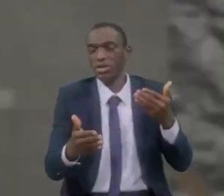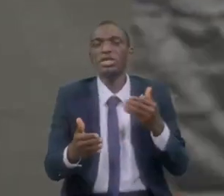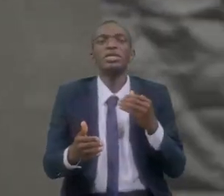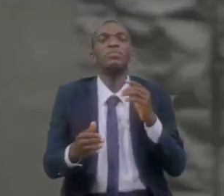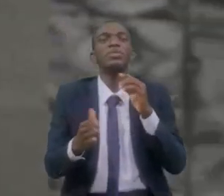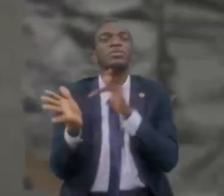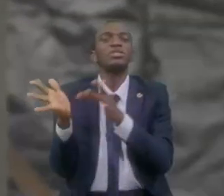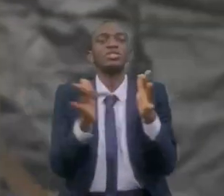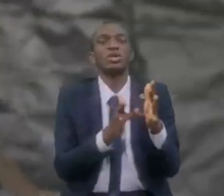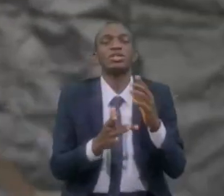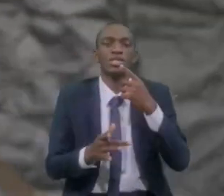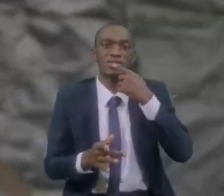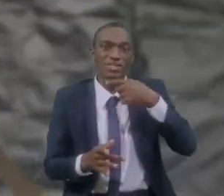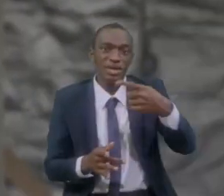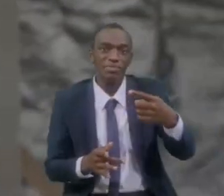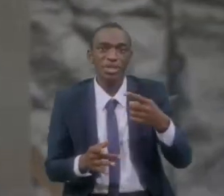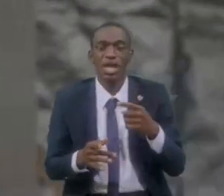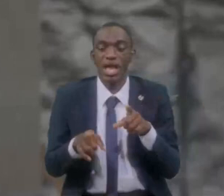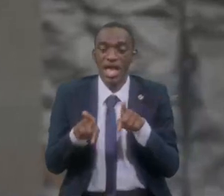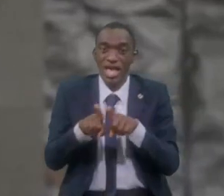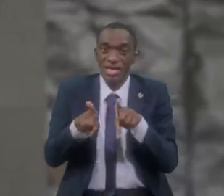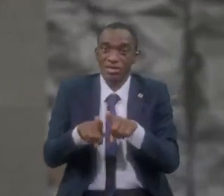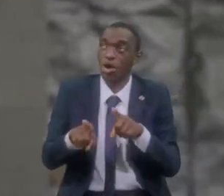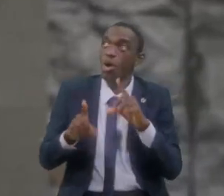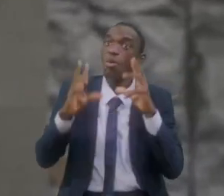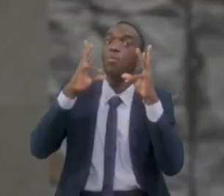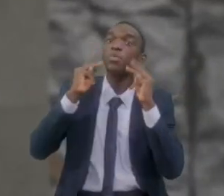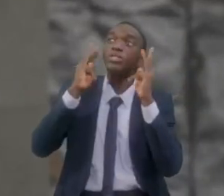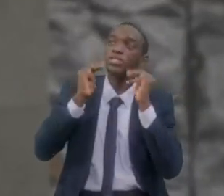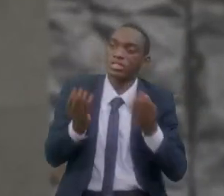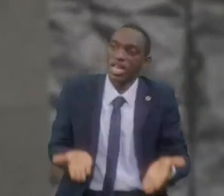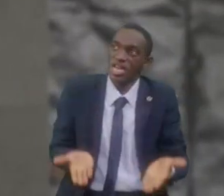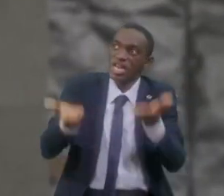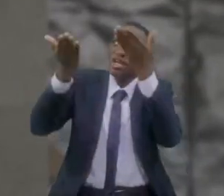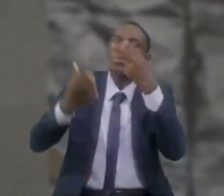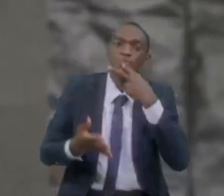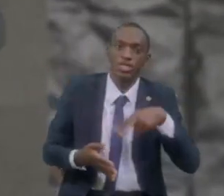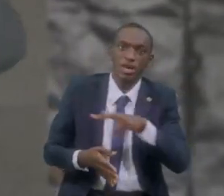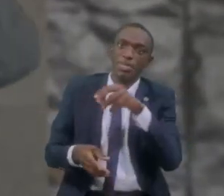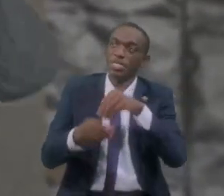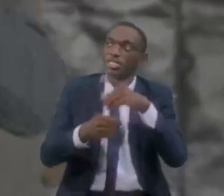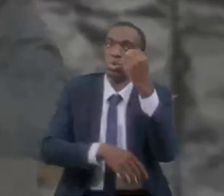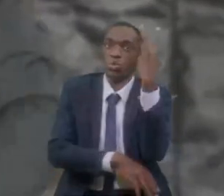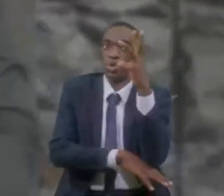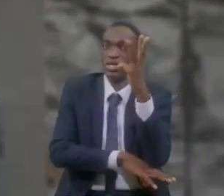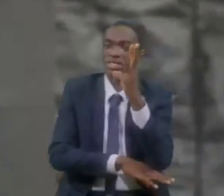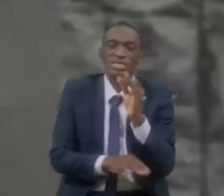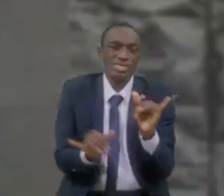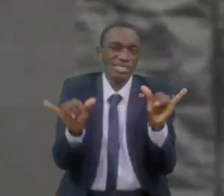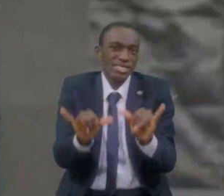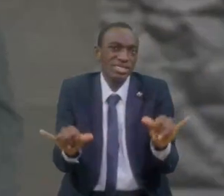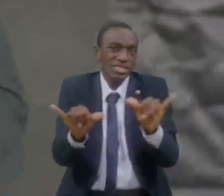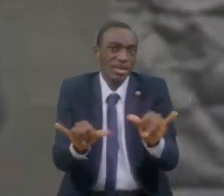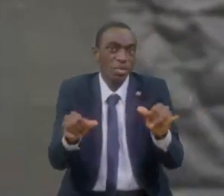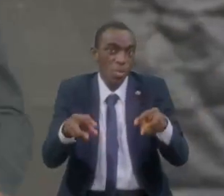Jésus-Christ a dit, comme Moïse éleva le serpent dans le désert, il faut de même que le